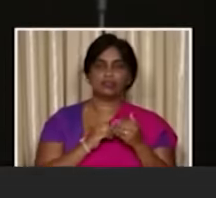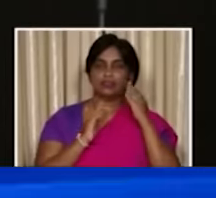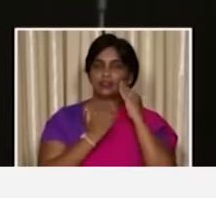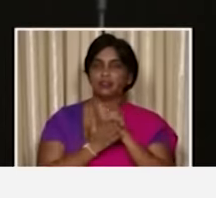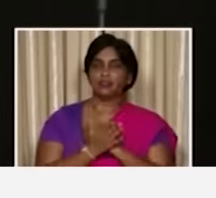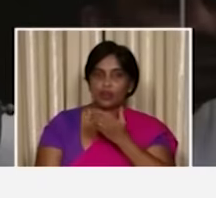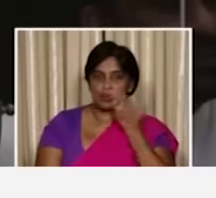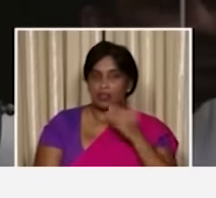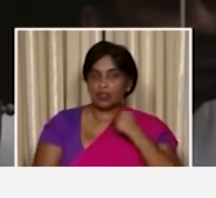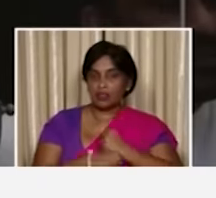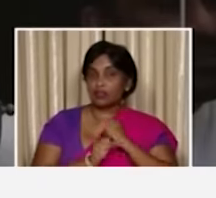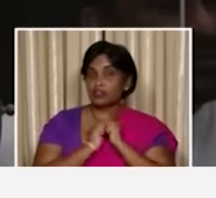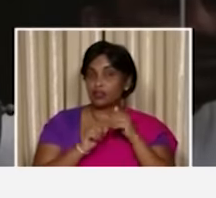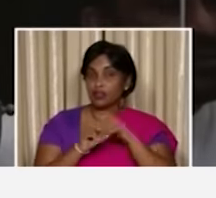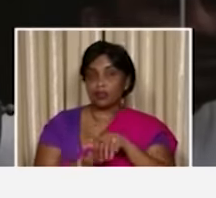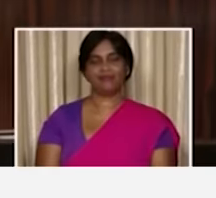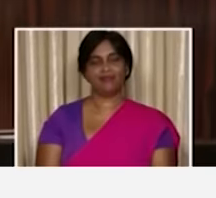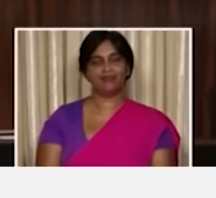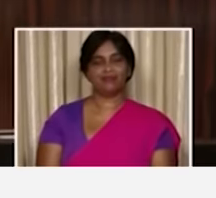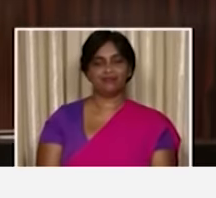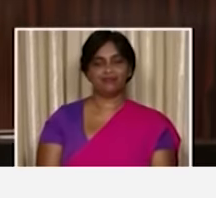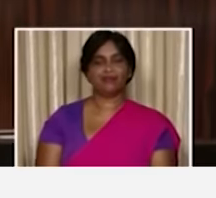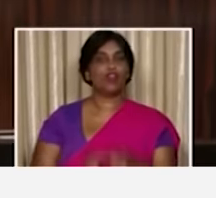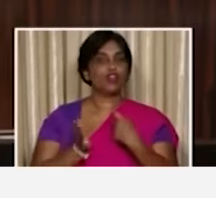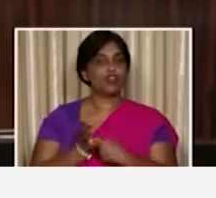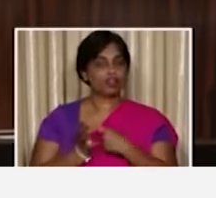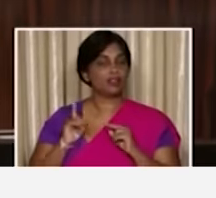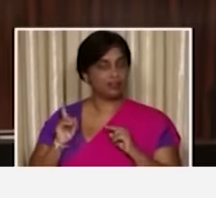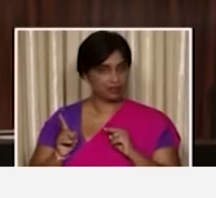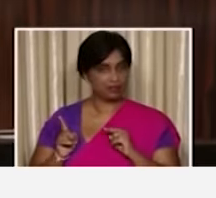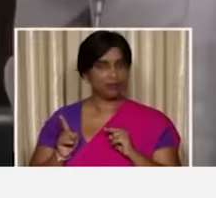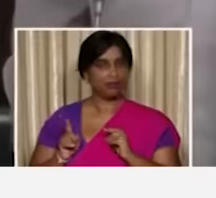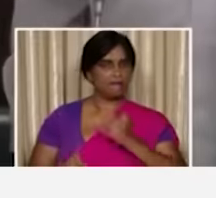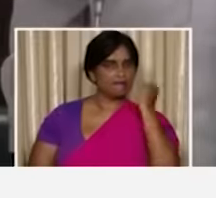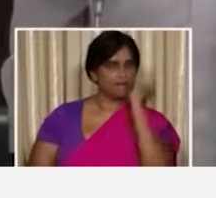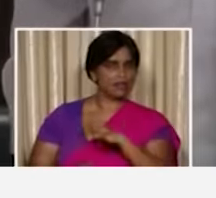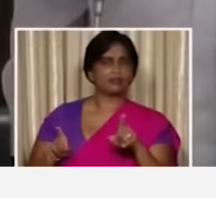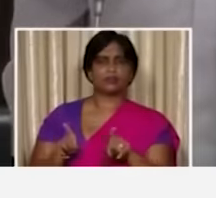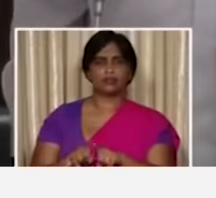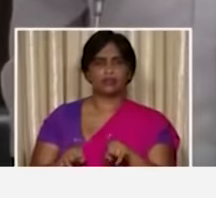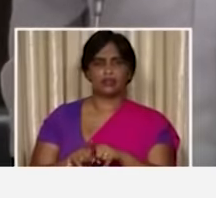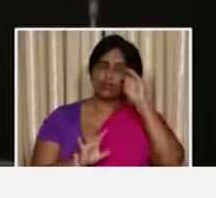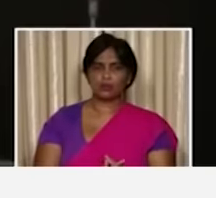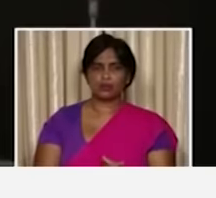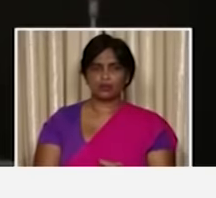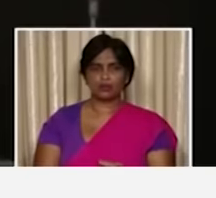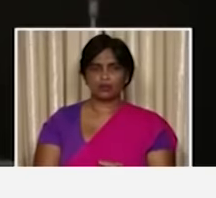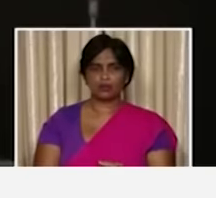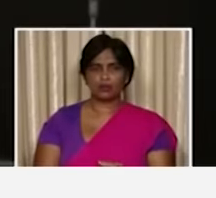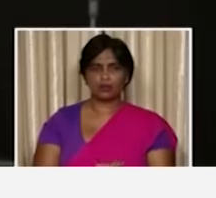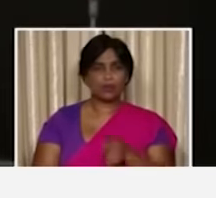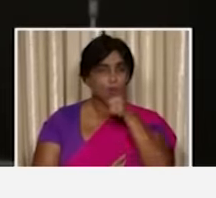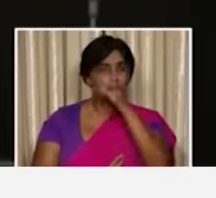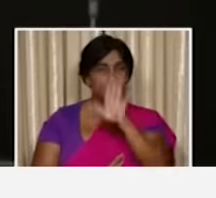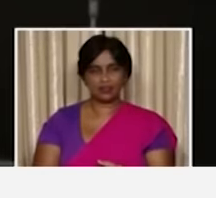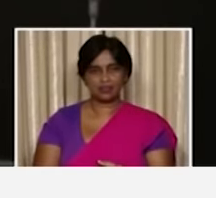සතුට නිසා උණුසුම් වූ පාර්ලිමේන්තුව රෝයිනි කවිරත්ත බැතිරියට අපහසුවන ආකාරයෙන් මේ මන්ත්‍රීවරයා කතා කරුවා. ඔයාට තමයි